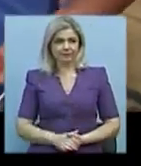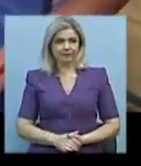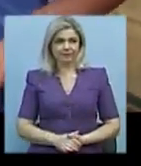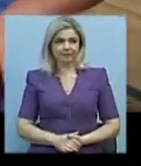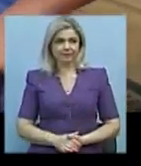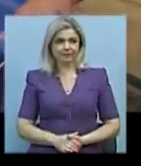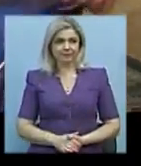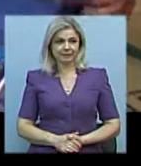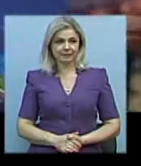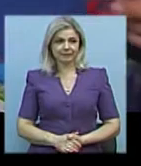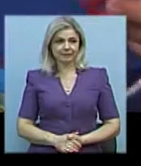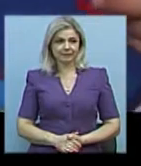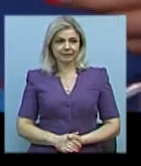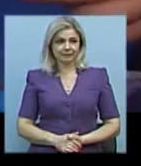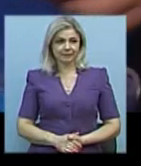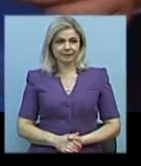Нозик.